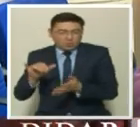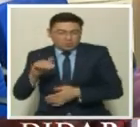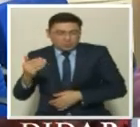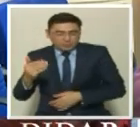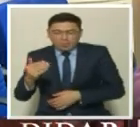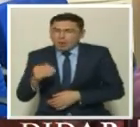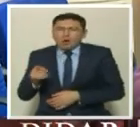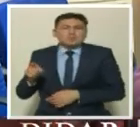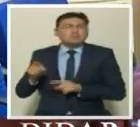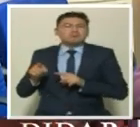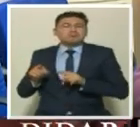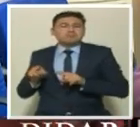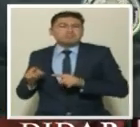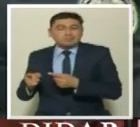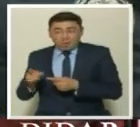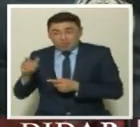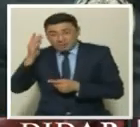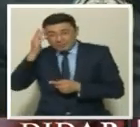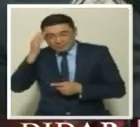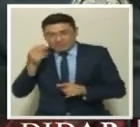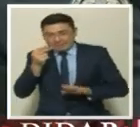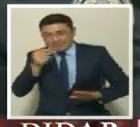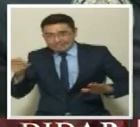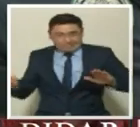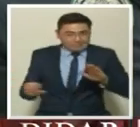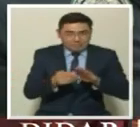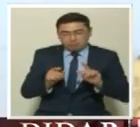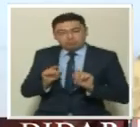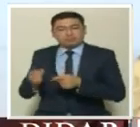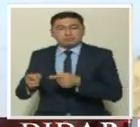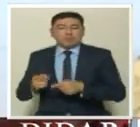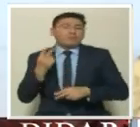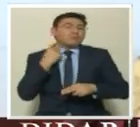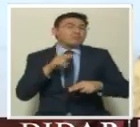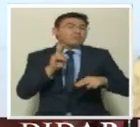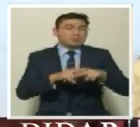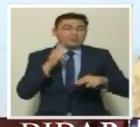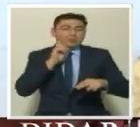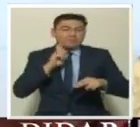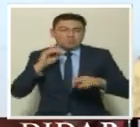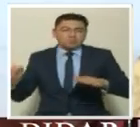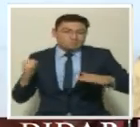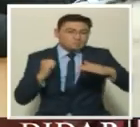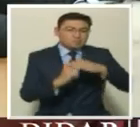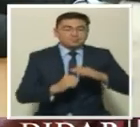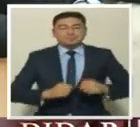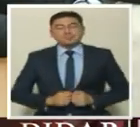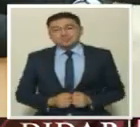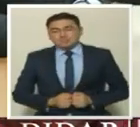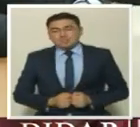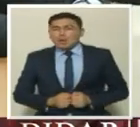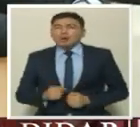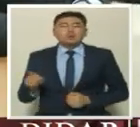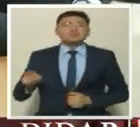задержан сотрудниками ведомства при попытке сдачи взятки. Он отправлен в изолятор временного содержания. Установлено, что